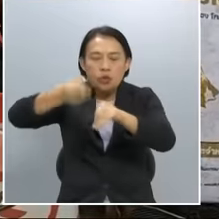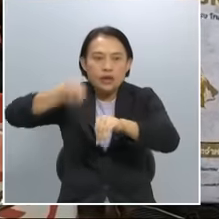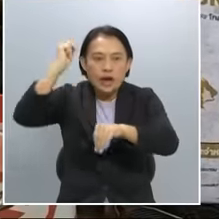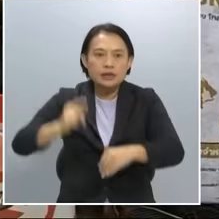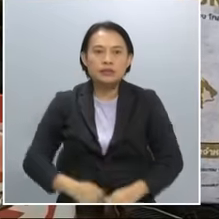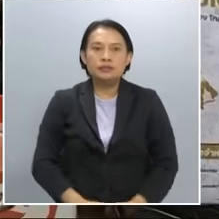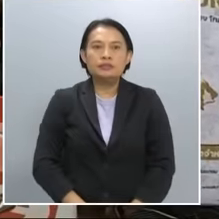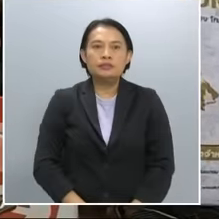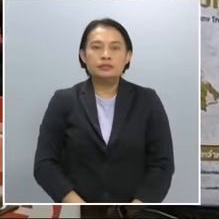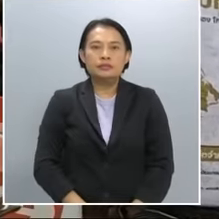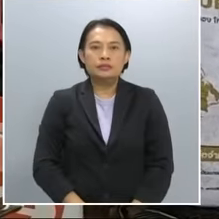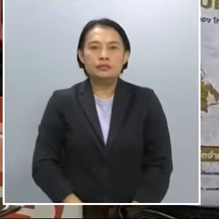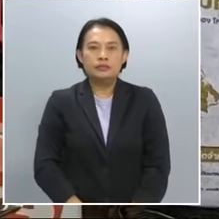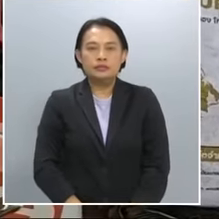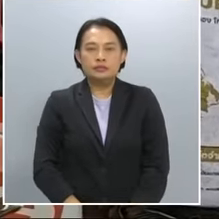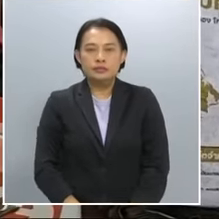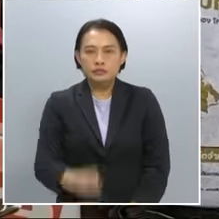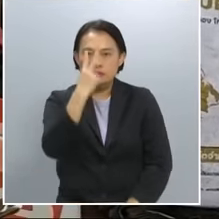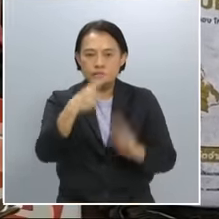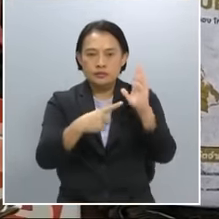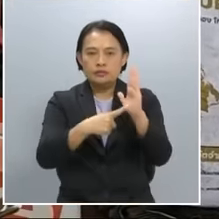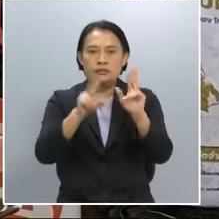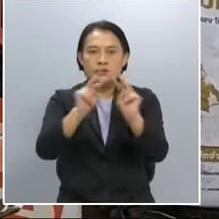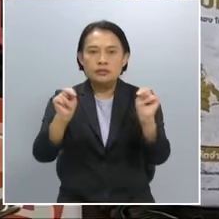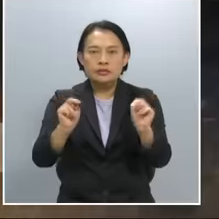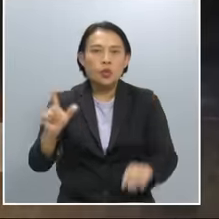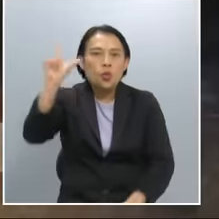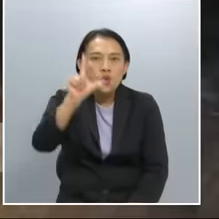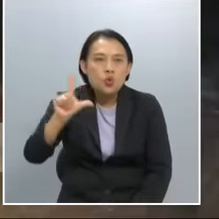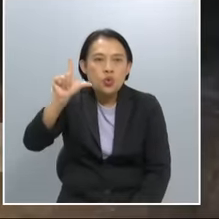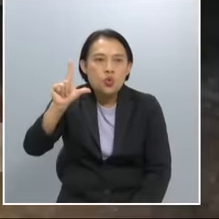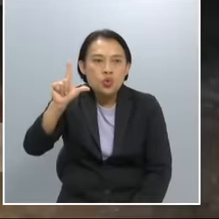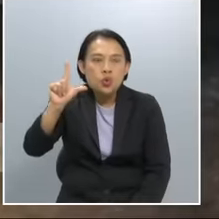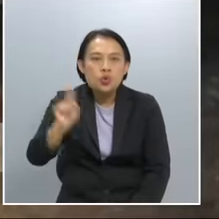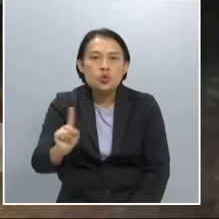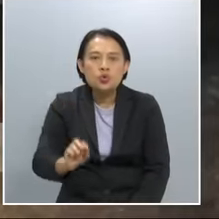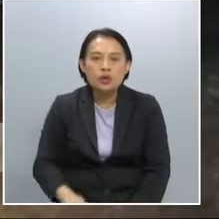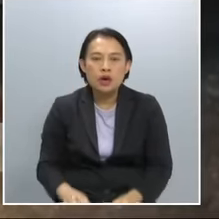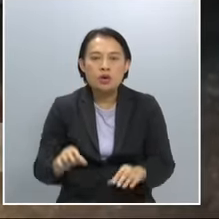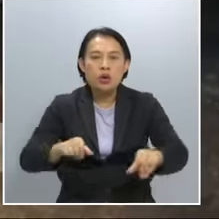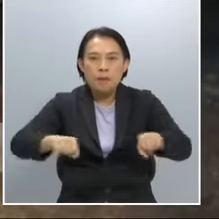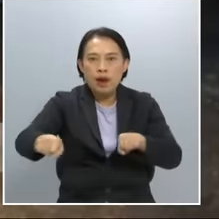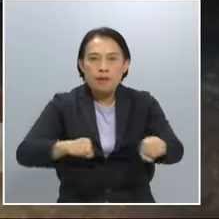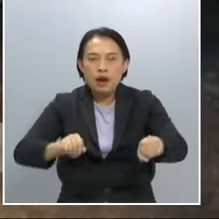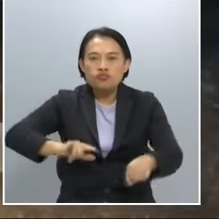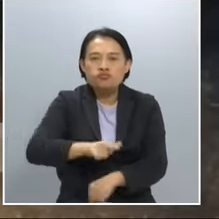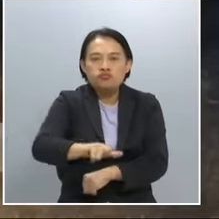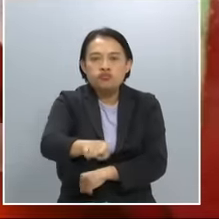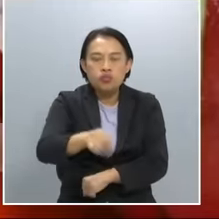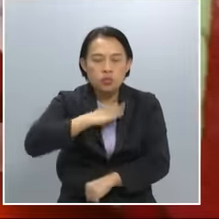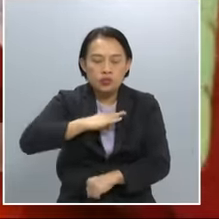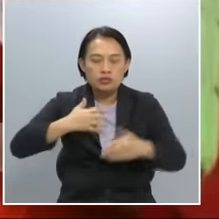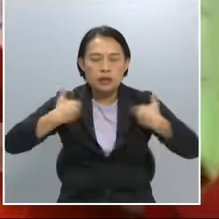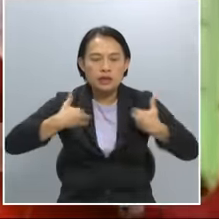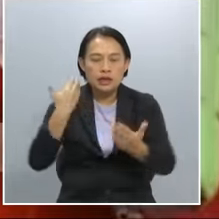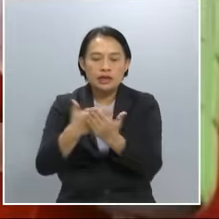อีกสักคนหนึ่งไหมที่นนทบุรีนี่เอง คุณลุงตะทวนค่ะอาชีพขับรถตุ๊กๆนะคะเงินหมื่นเข้าแล้วดีใจค่ะเบิกออกมา